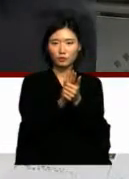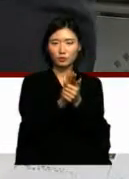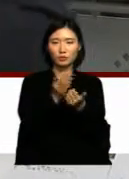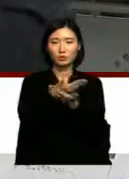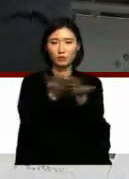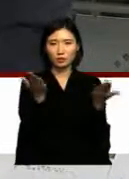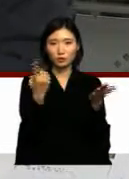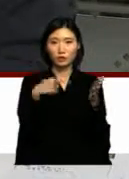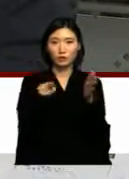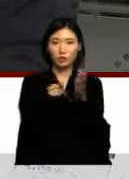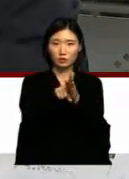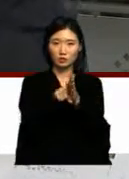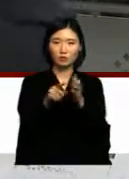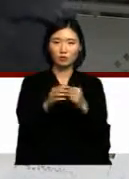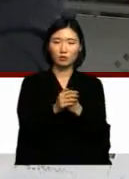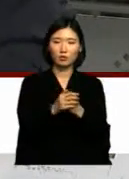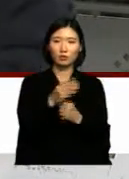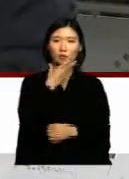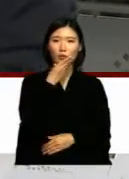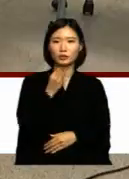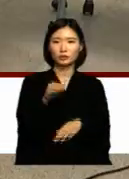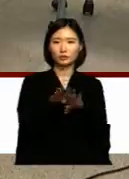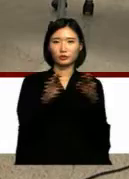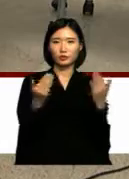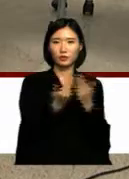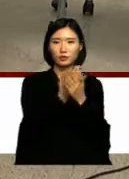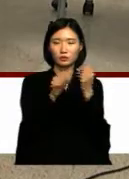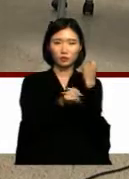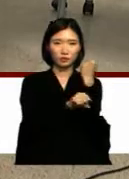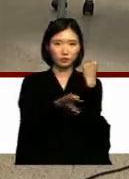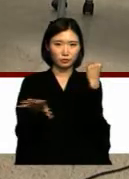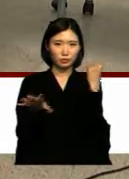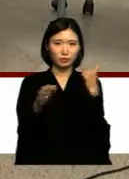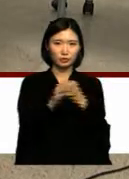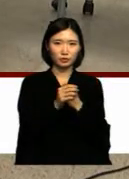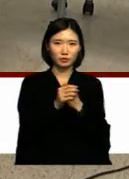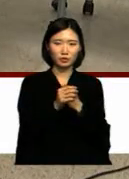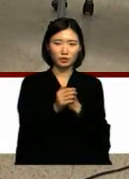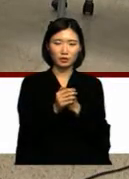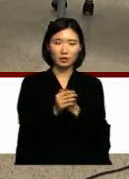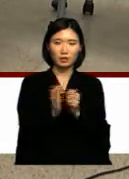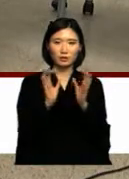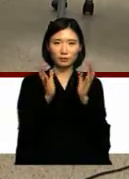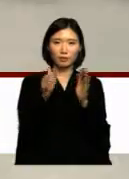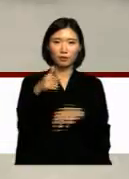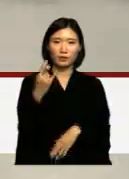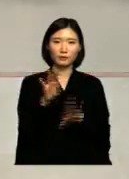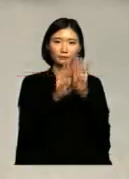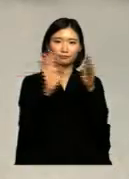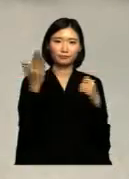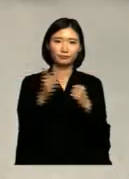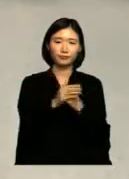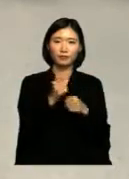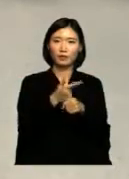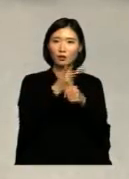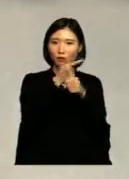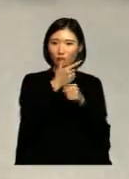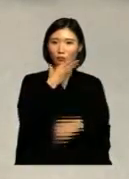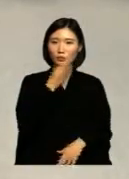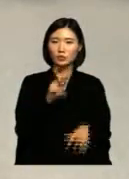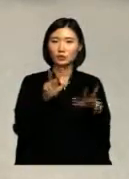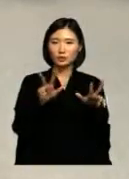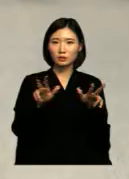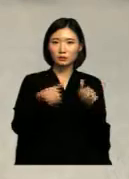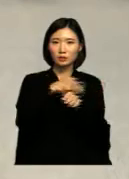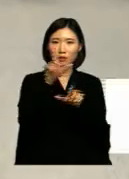수 있도록 하기 위해서 이 복지 균형 발전 기준선 실효화 간담회를 추진하게 됐습니다. 남양주의 복지